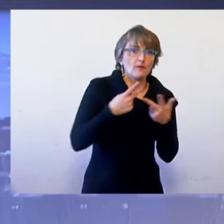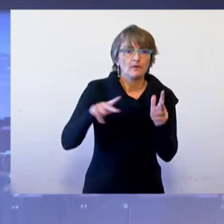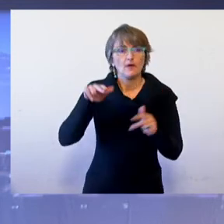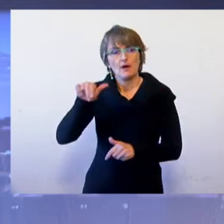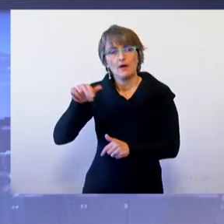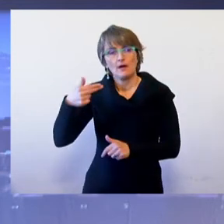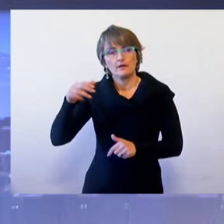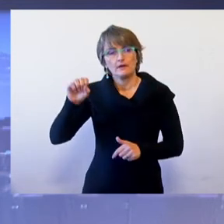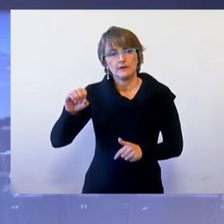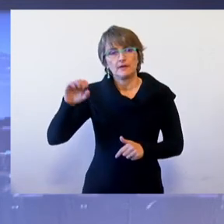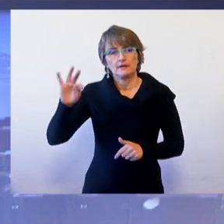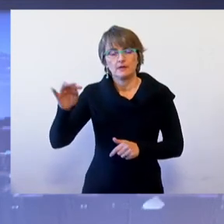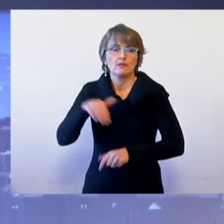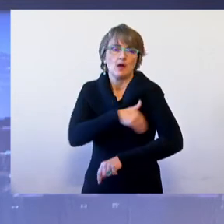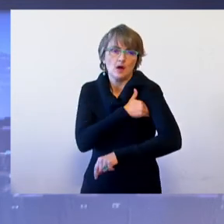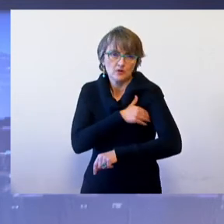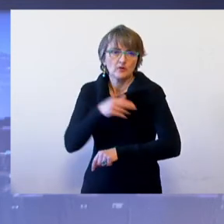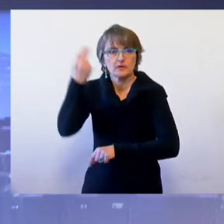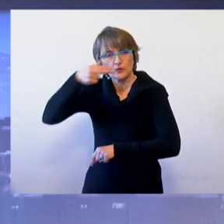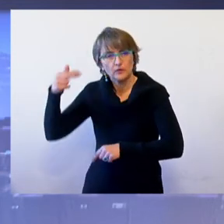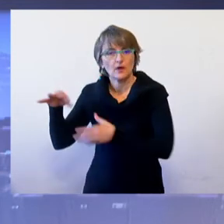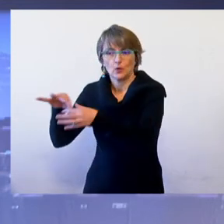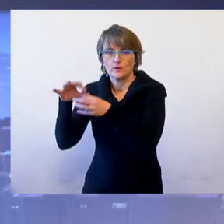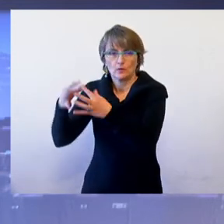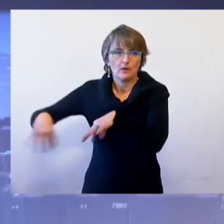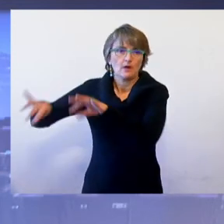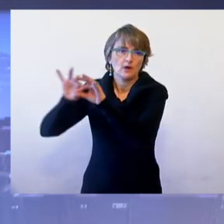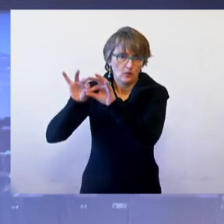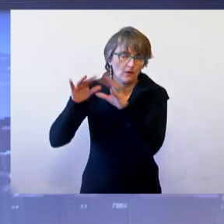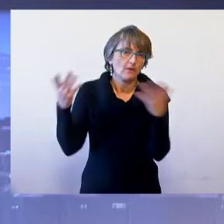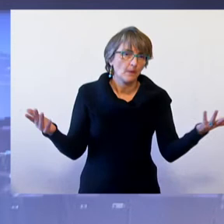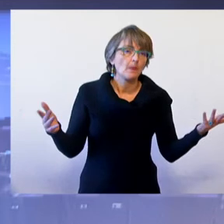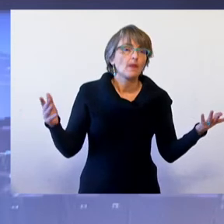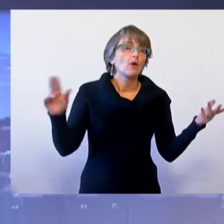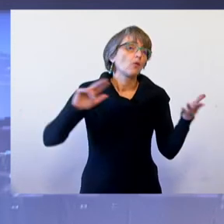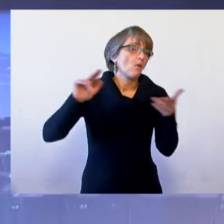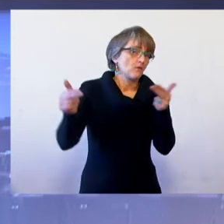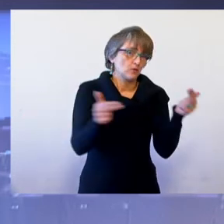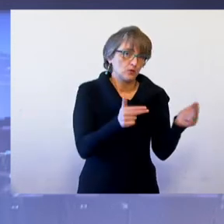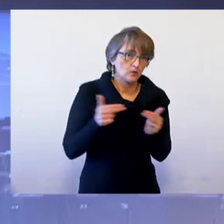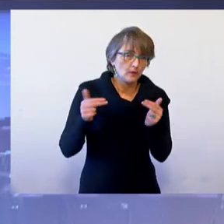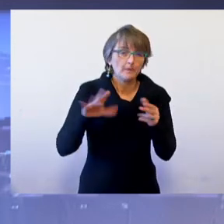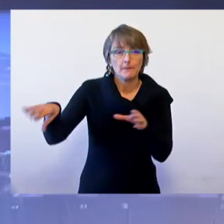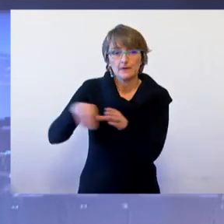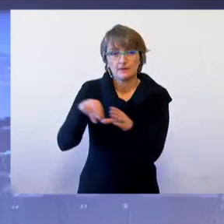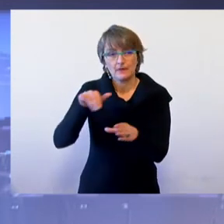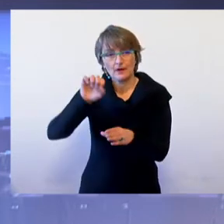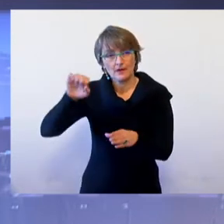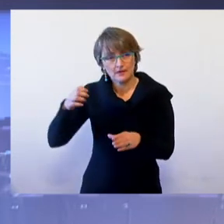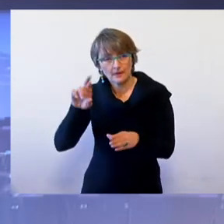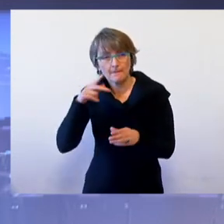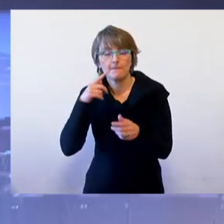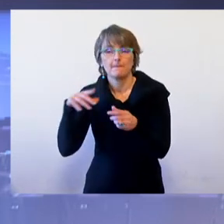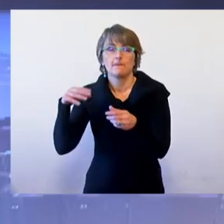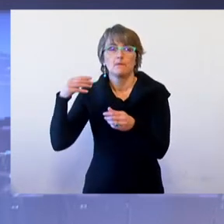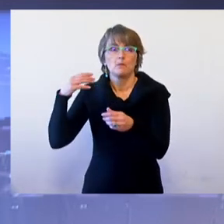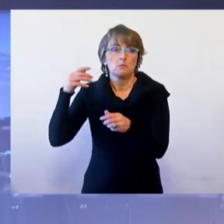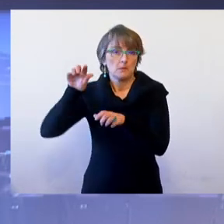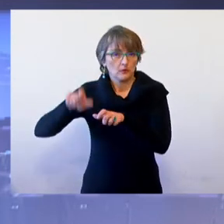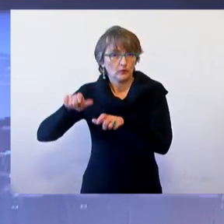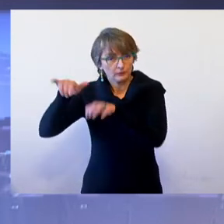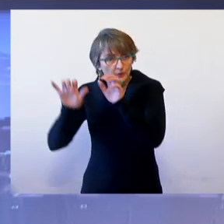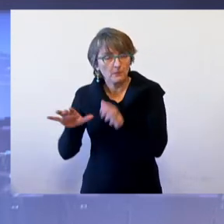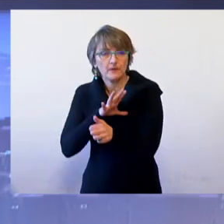et l'ANCT, l'Agence nationale de la cohésion des territoires. Ne prennent pas part au vote les administrateurs de la CERM, M. Aslanian, M. Assaf, Mme